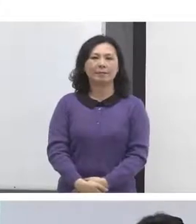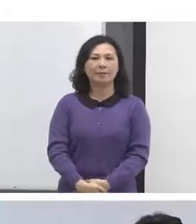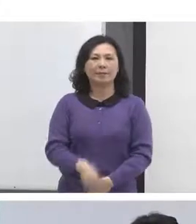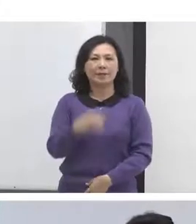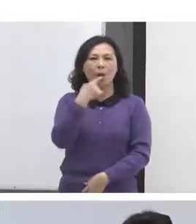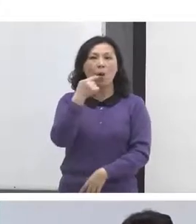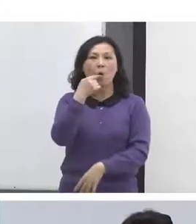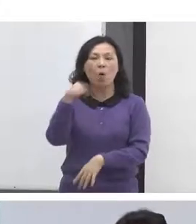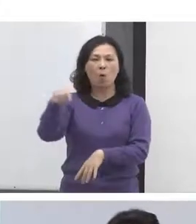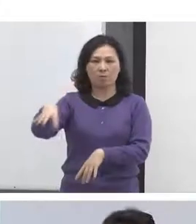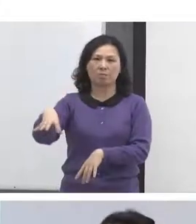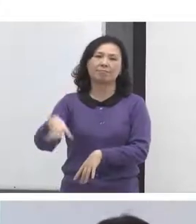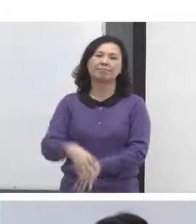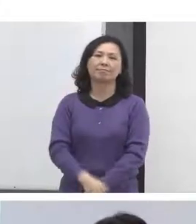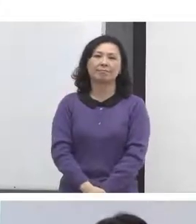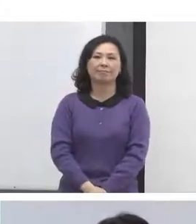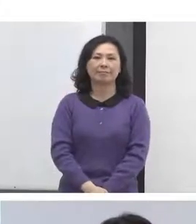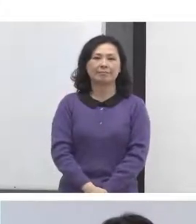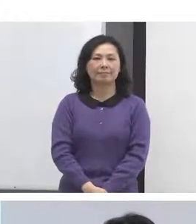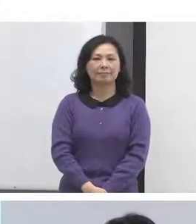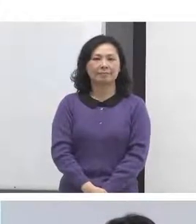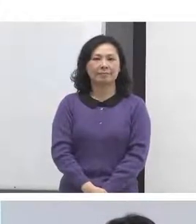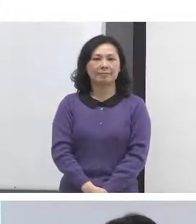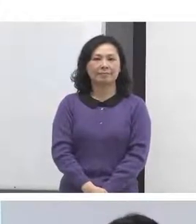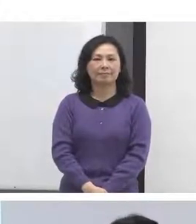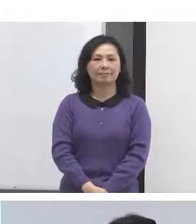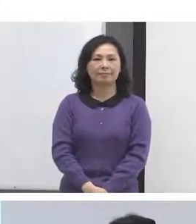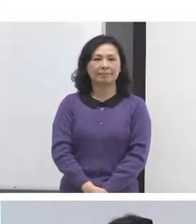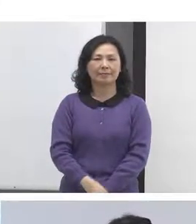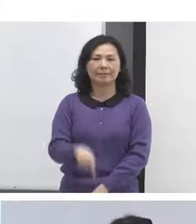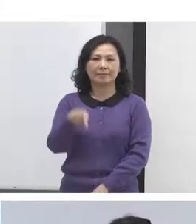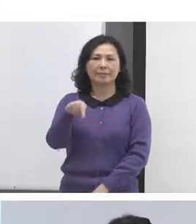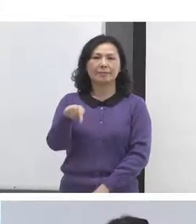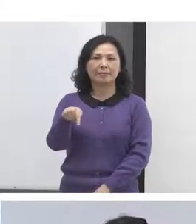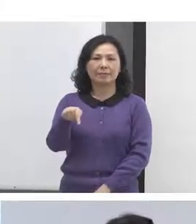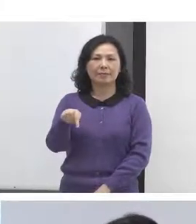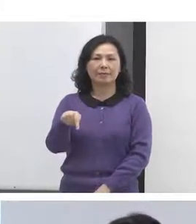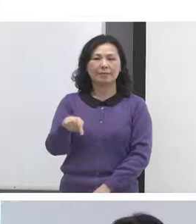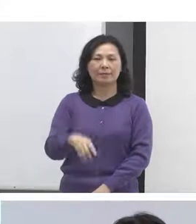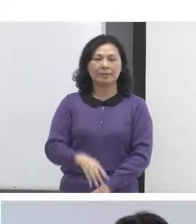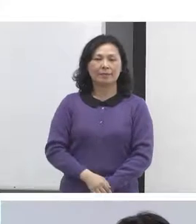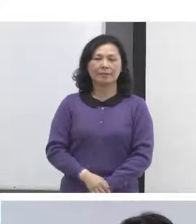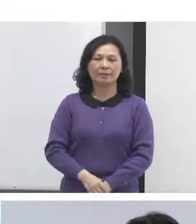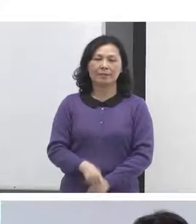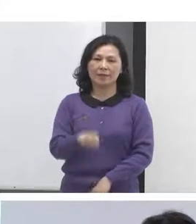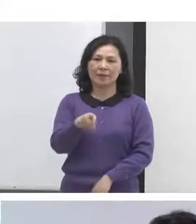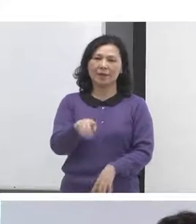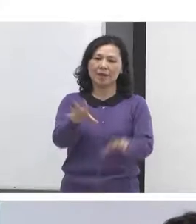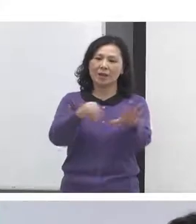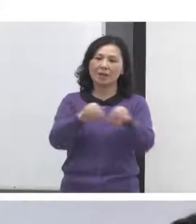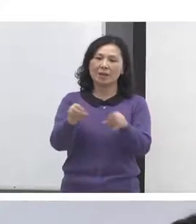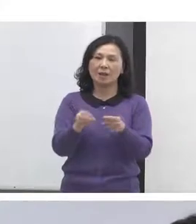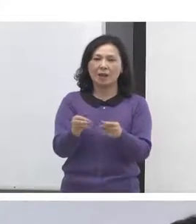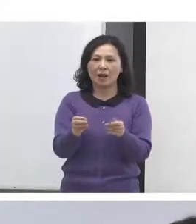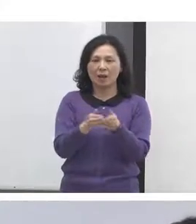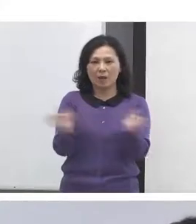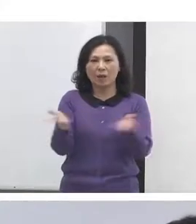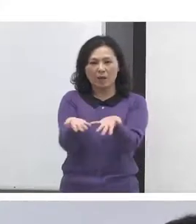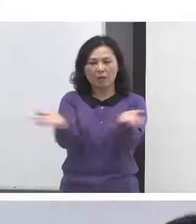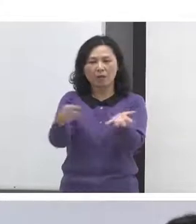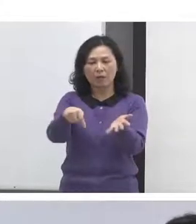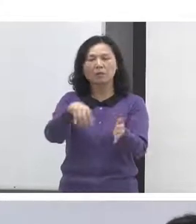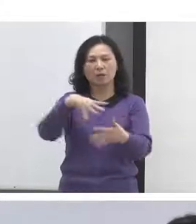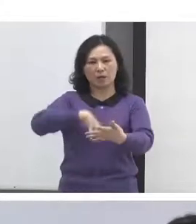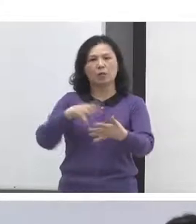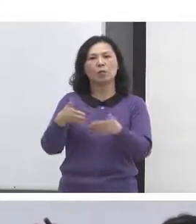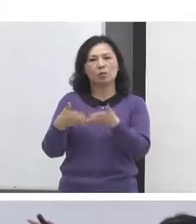的 MIT project。 那这个是在 open source 跟 free culture 里面两个重要的东西。那后